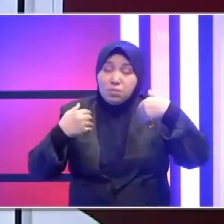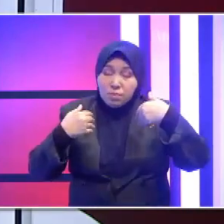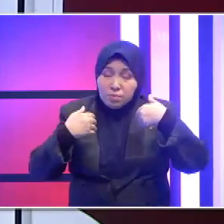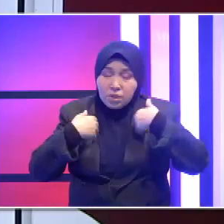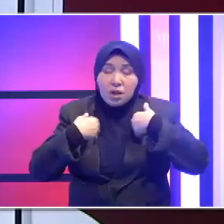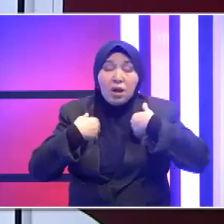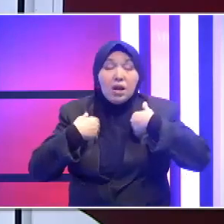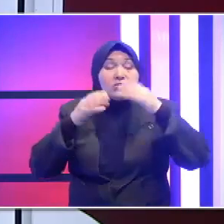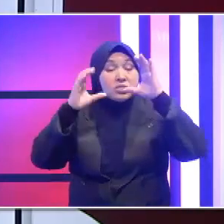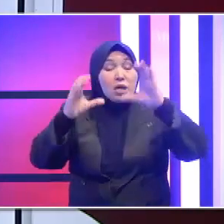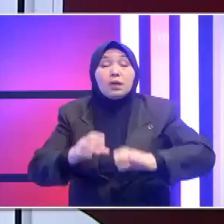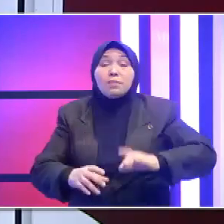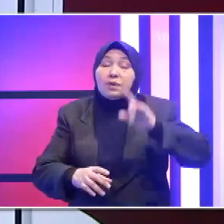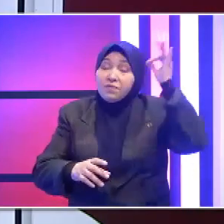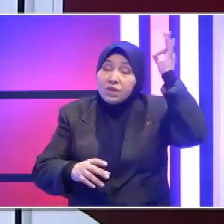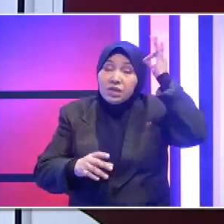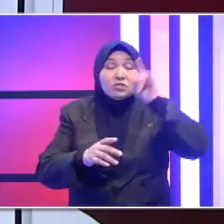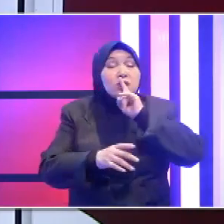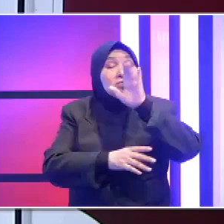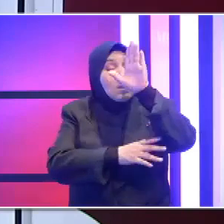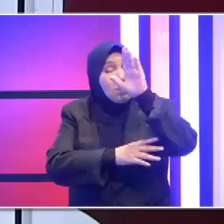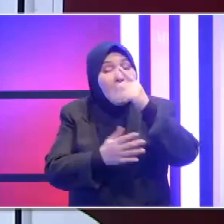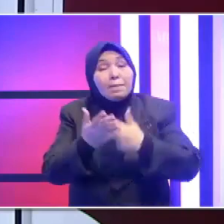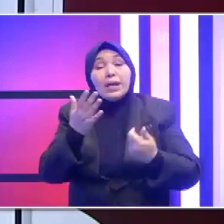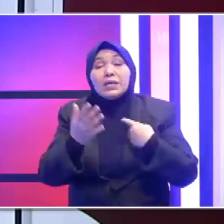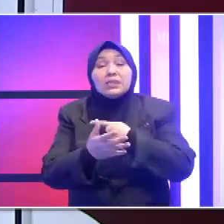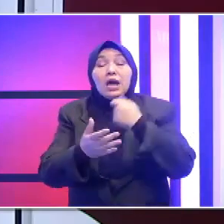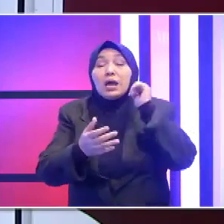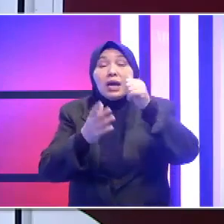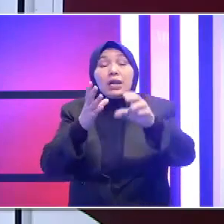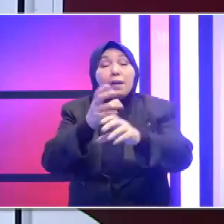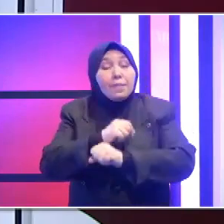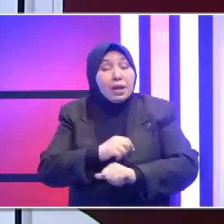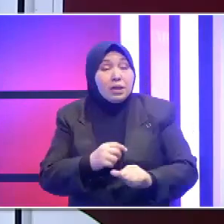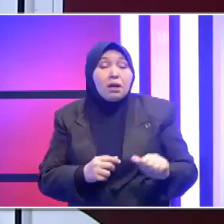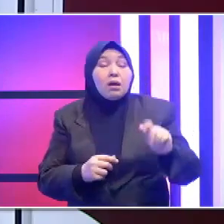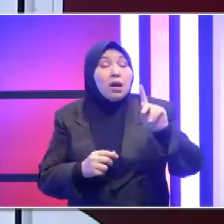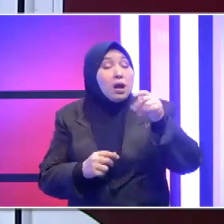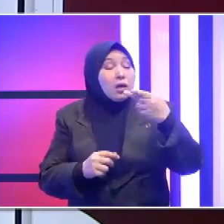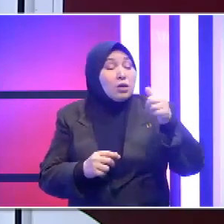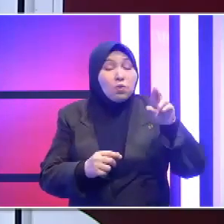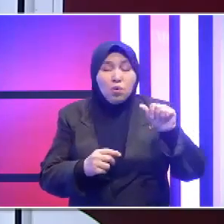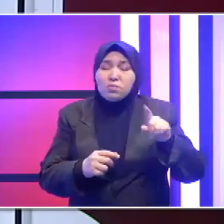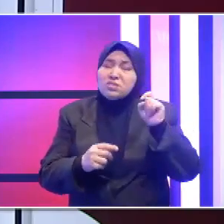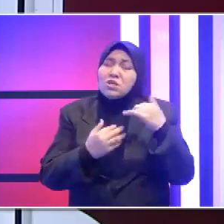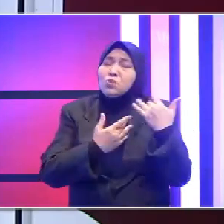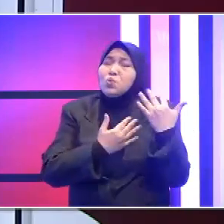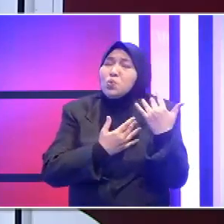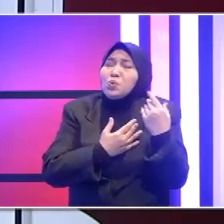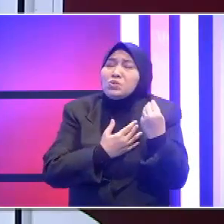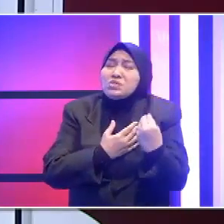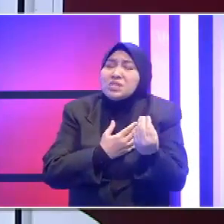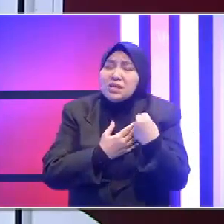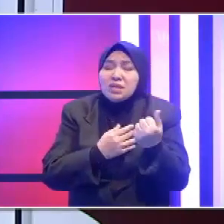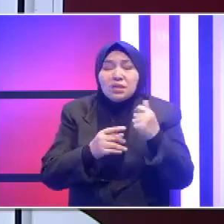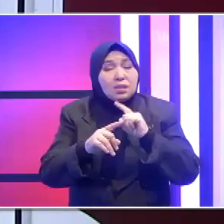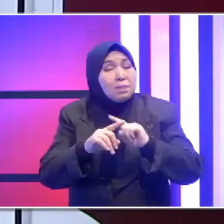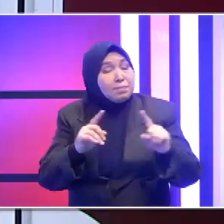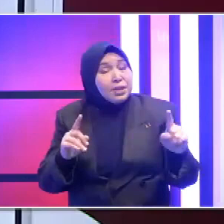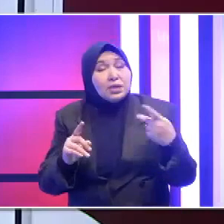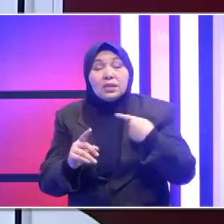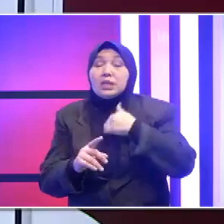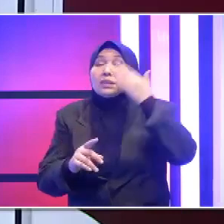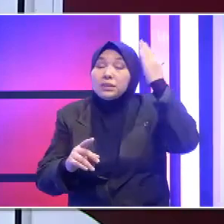janji Allah dan apa yang kita akan dapat adalah Choirul oakhouse memang kedunggu sedikit ya tetapi